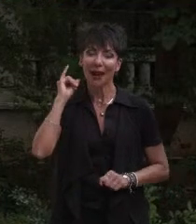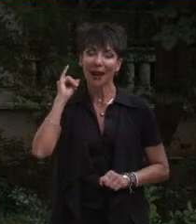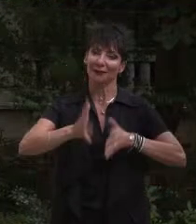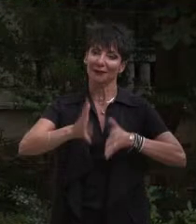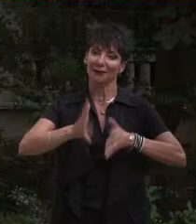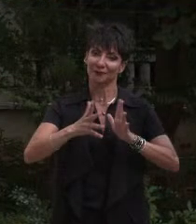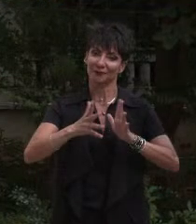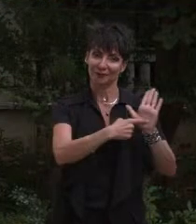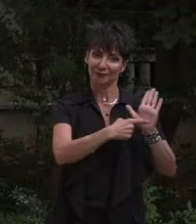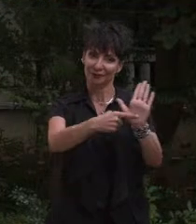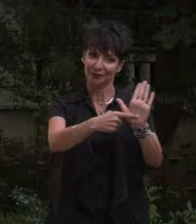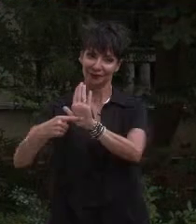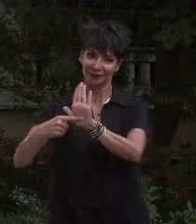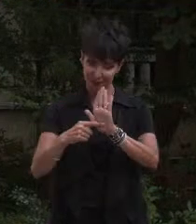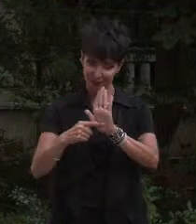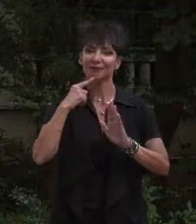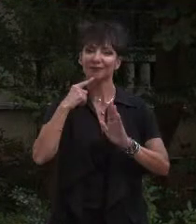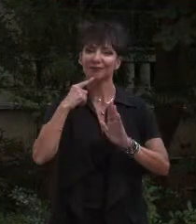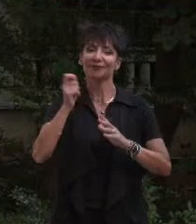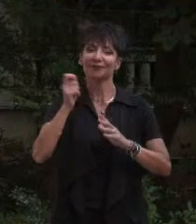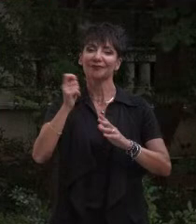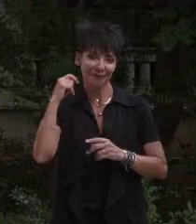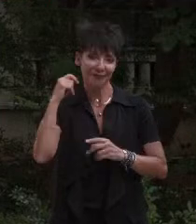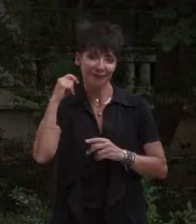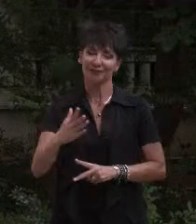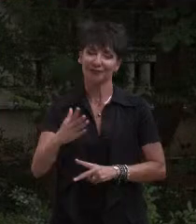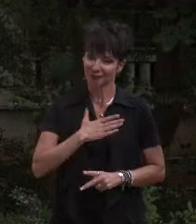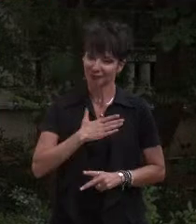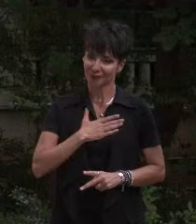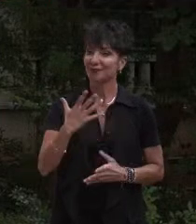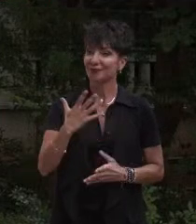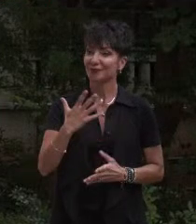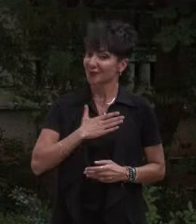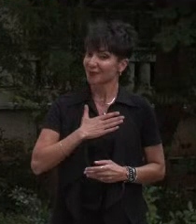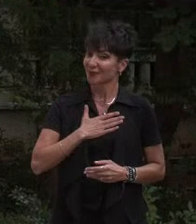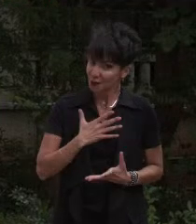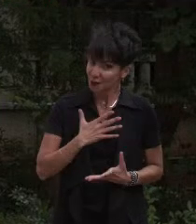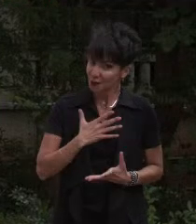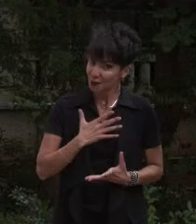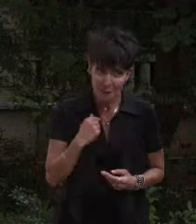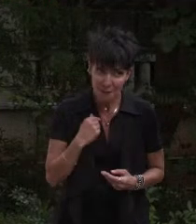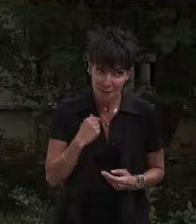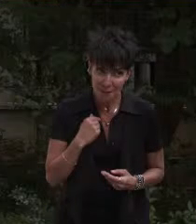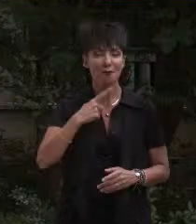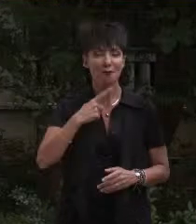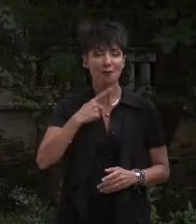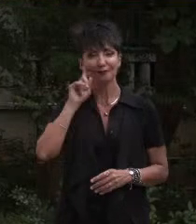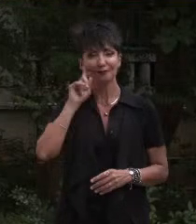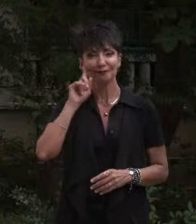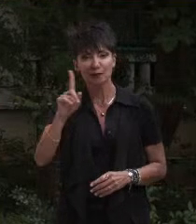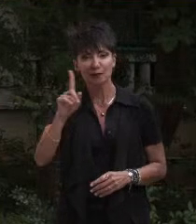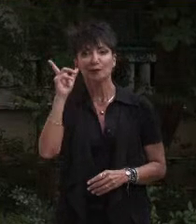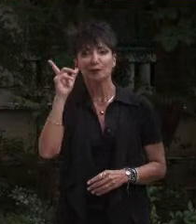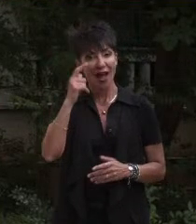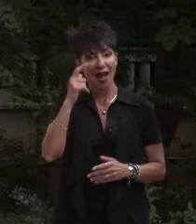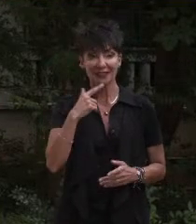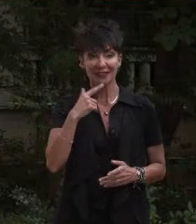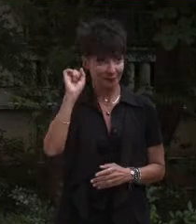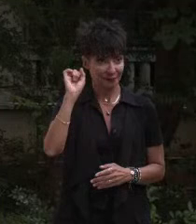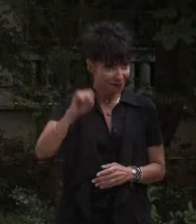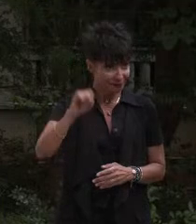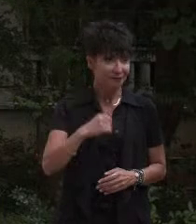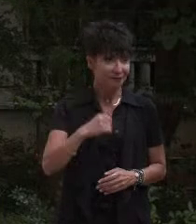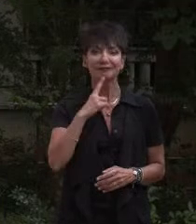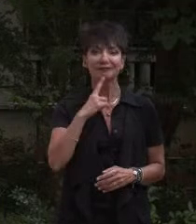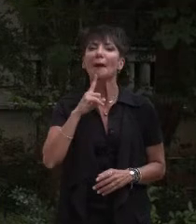νοηματική παρουσίαση όλων των δράσεών μας. Σας ευχαριστώ όλες και όλους. Δίνουμε